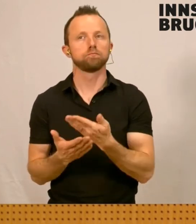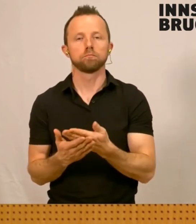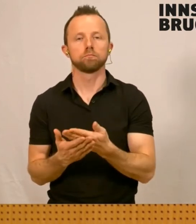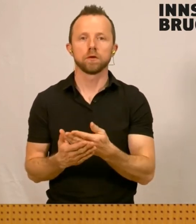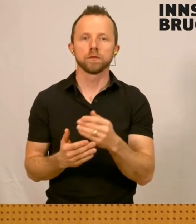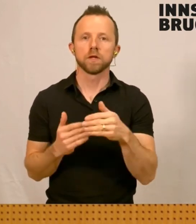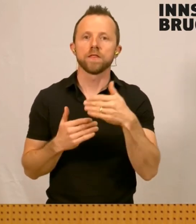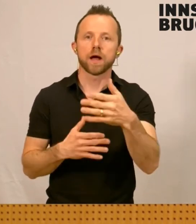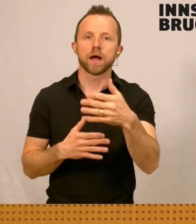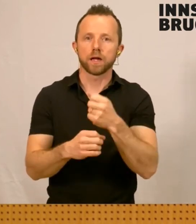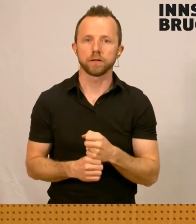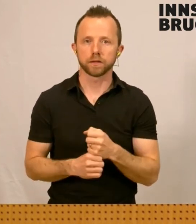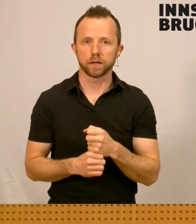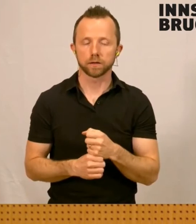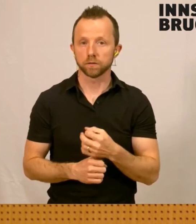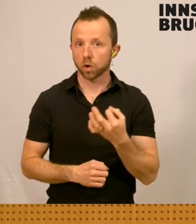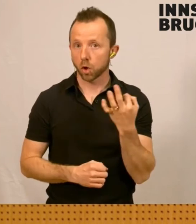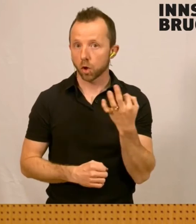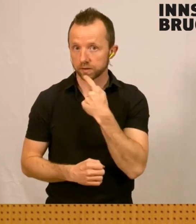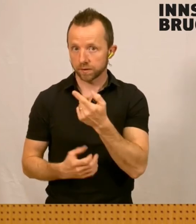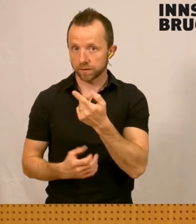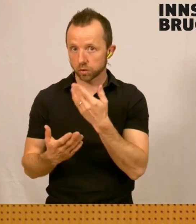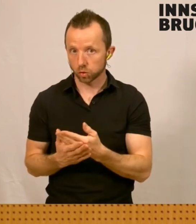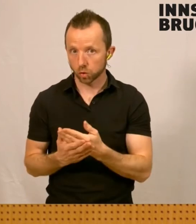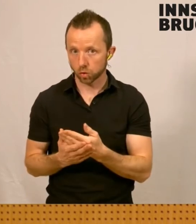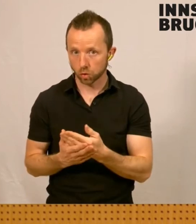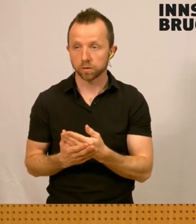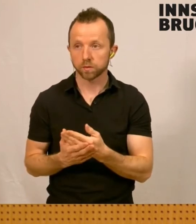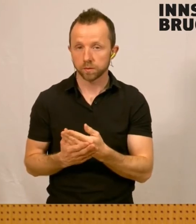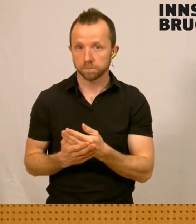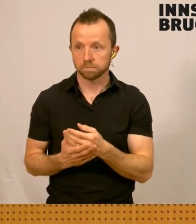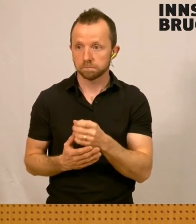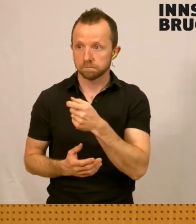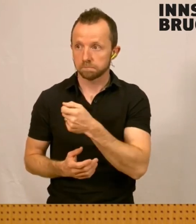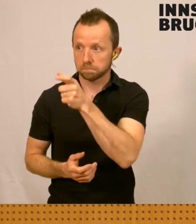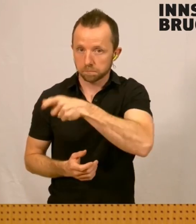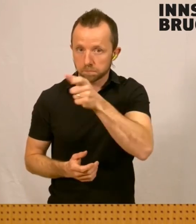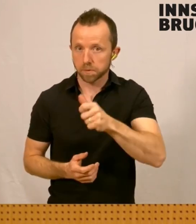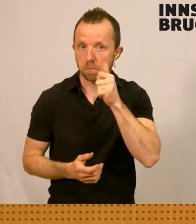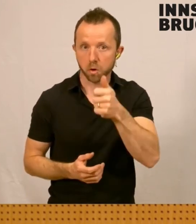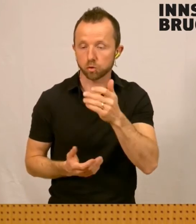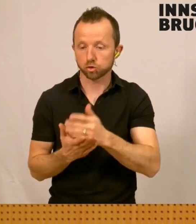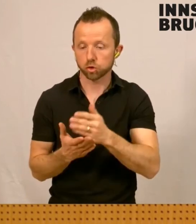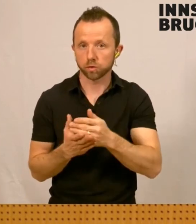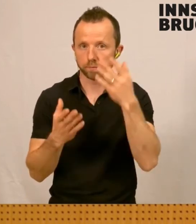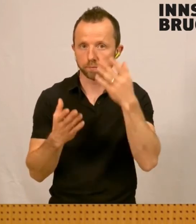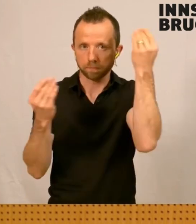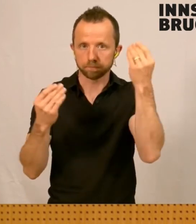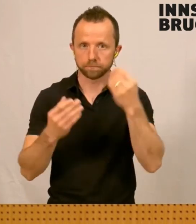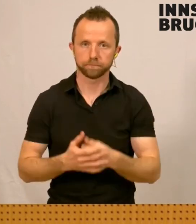heute Gesagte ist zumindest bei manchen morgen sowieso schon lange wieder